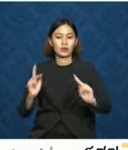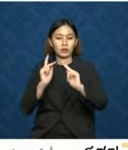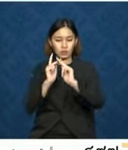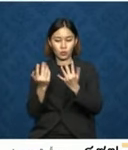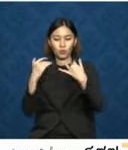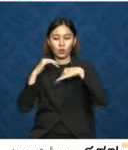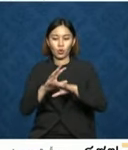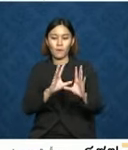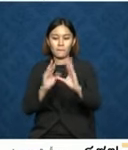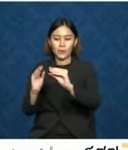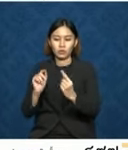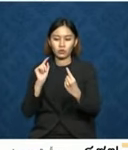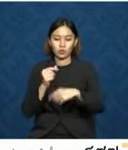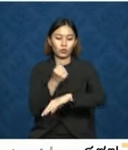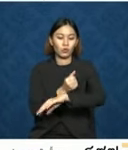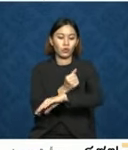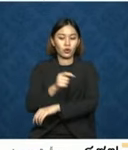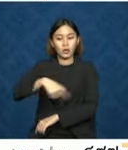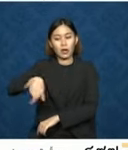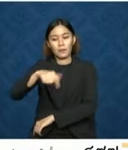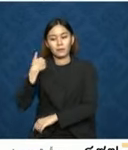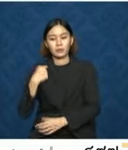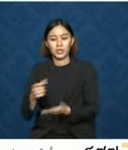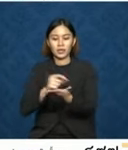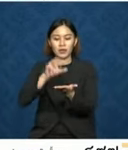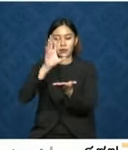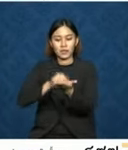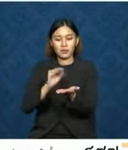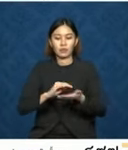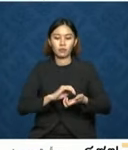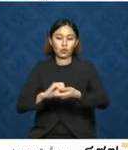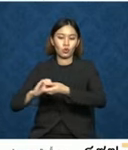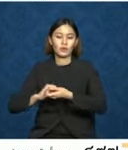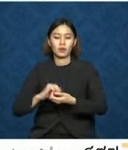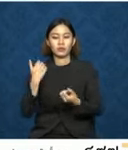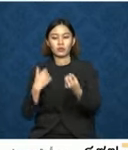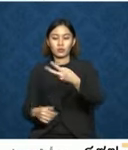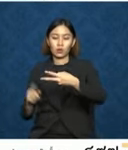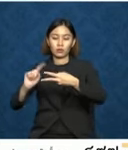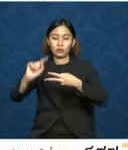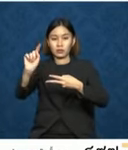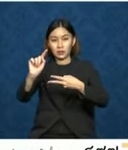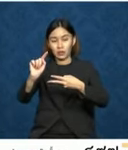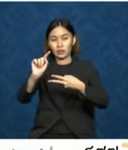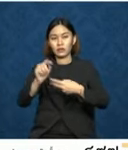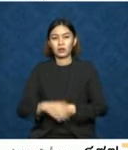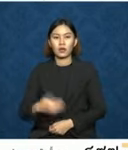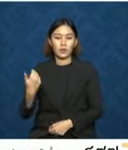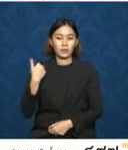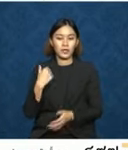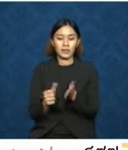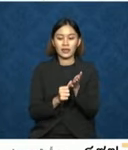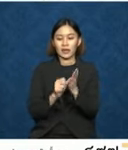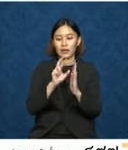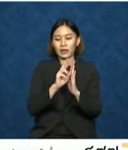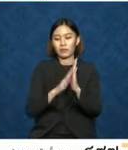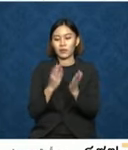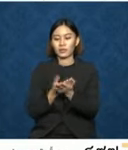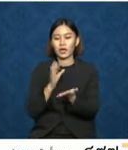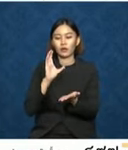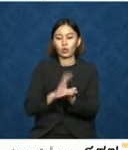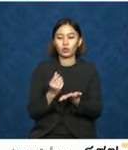มาร่วมประชุมกับลูกจ้างนะครับแล้วก็มีบันทึกร่วมกันไว้นะครับ 2เรื่องด้วยกัน 1ก็คือว่าจะมีการแก้ไขระเบียบกองทุน